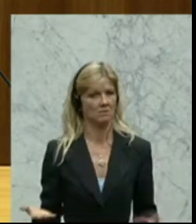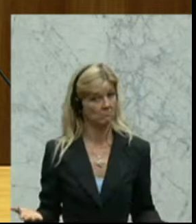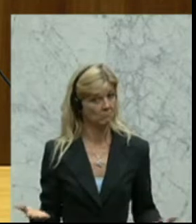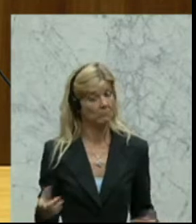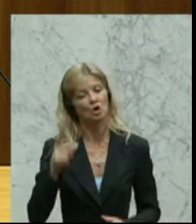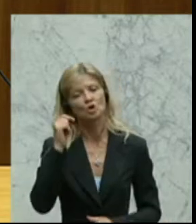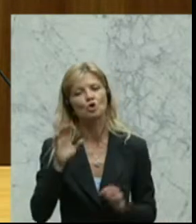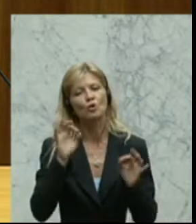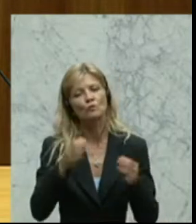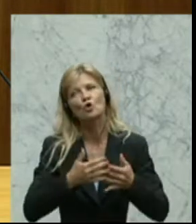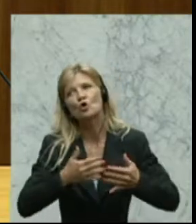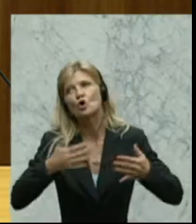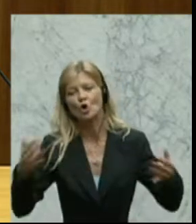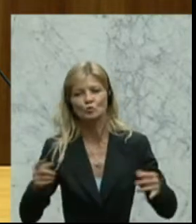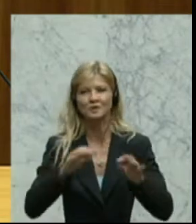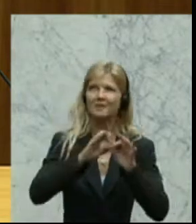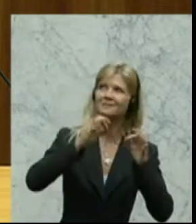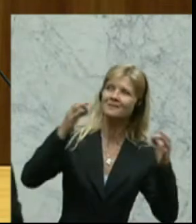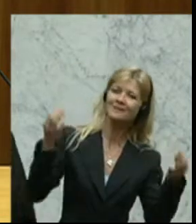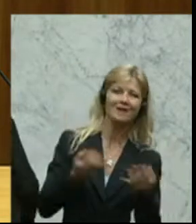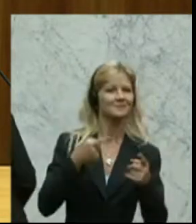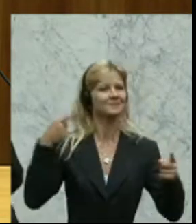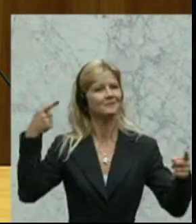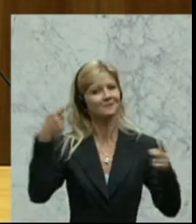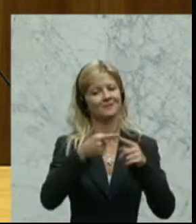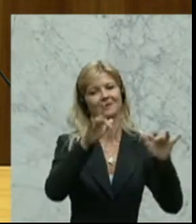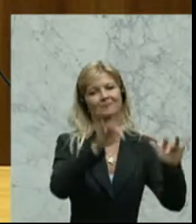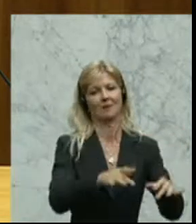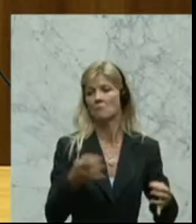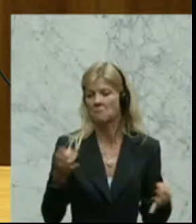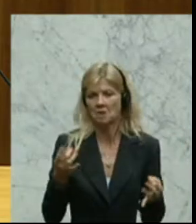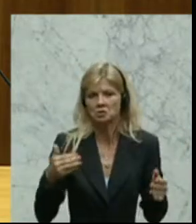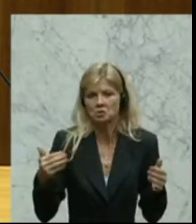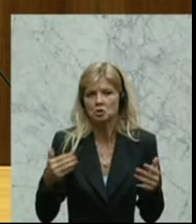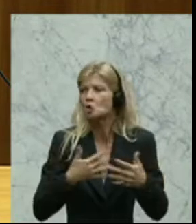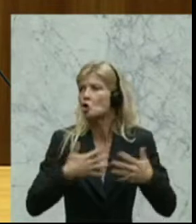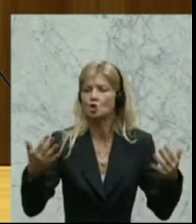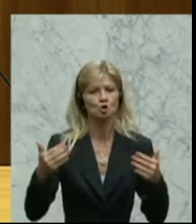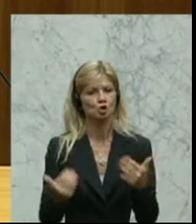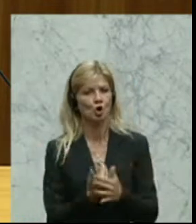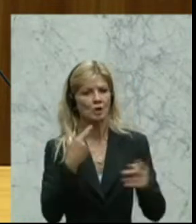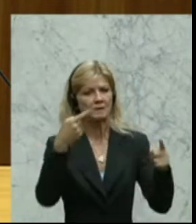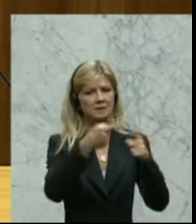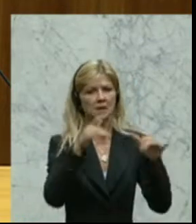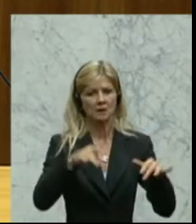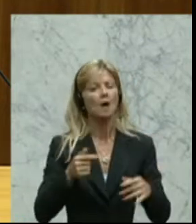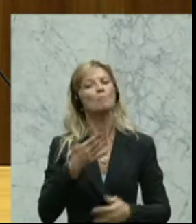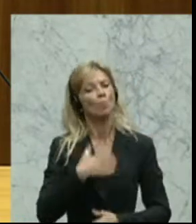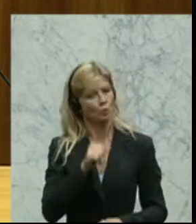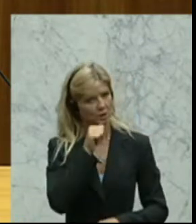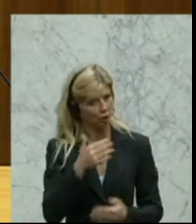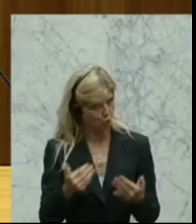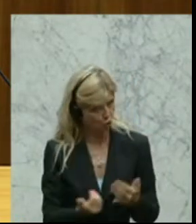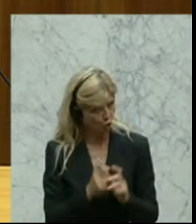ist das größere Ziel, das wir uns vorgenommen haben? Keine neuen Schulden, ausgeglichenes Budget, daher Reformen